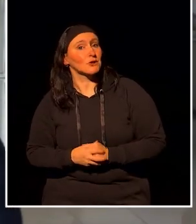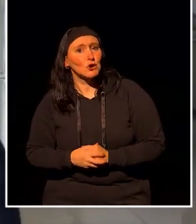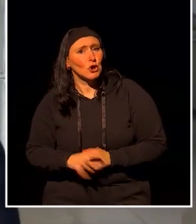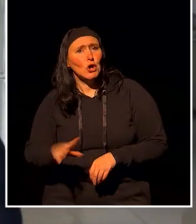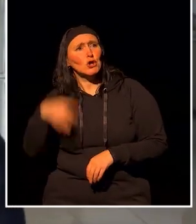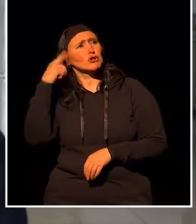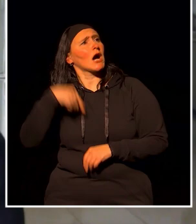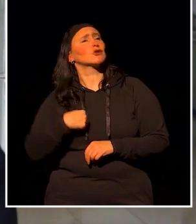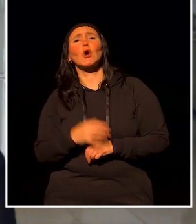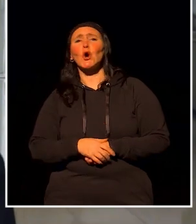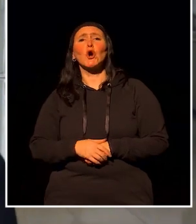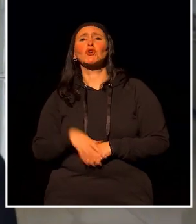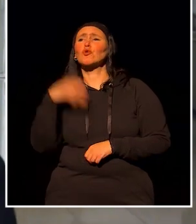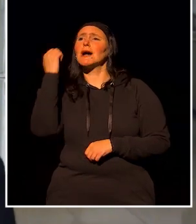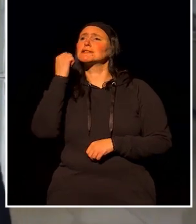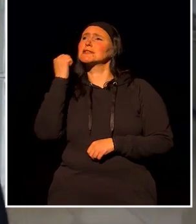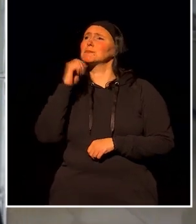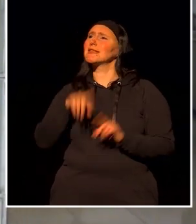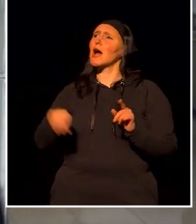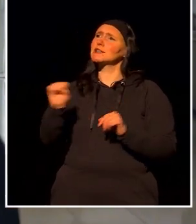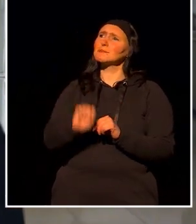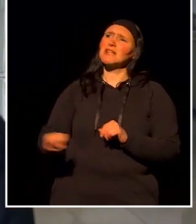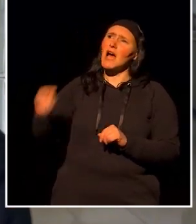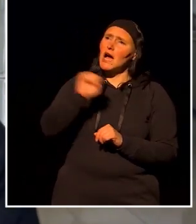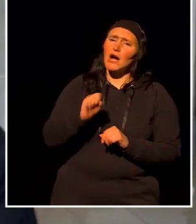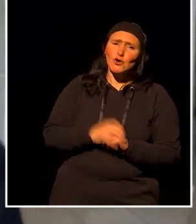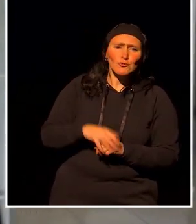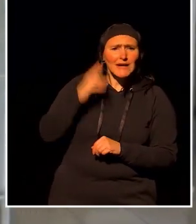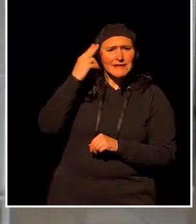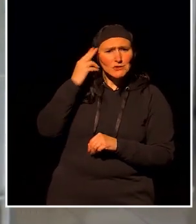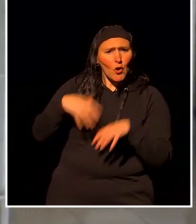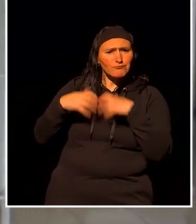einem Oberseminar über Nation Building Processes.